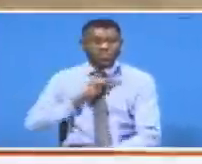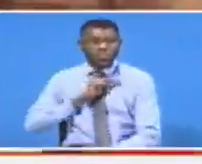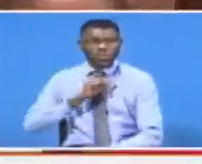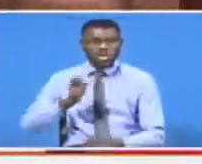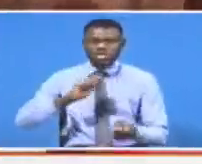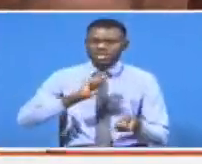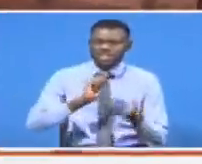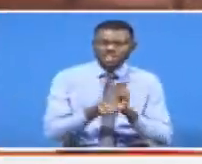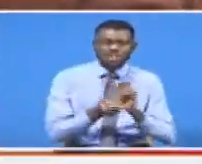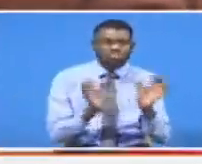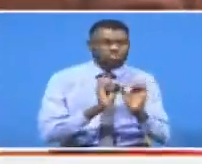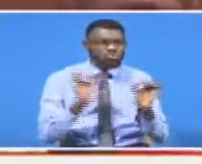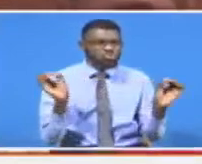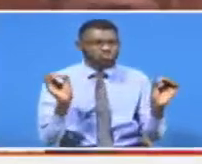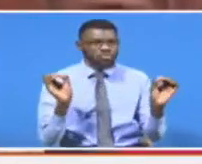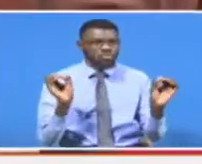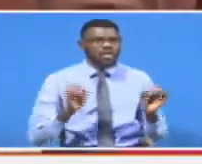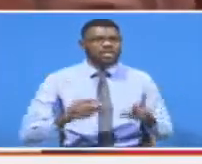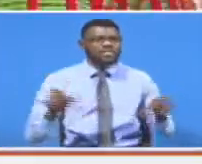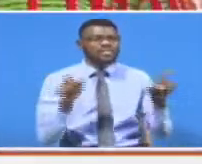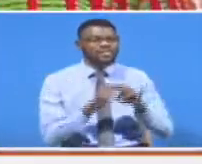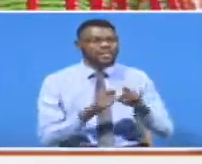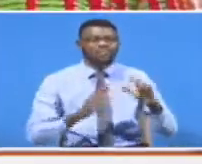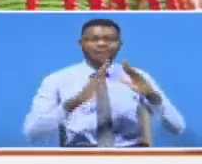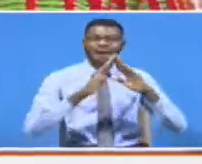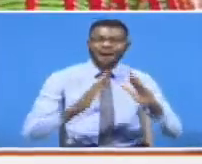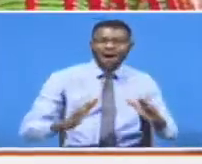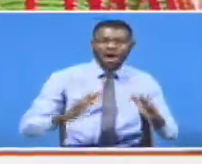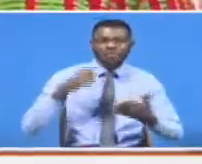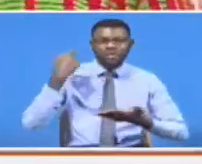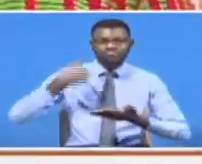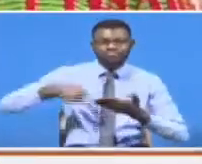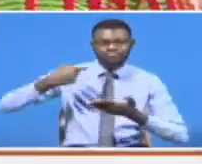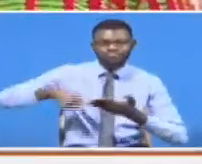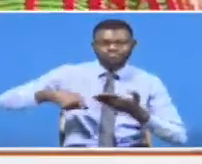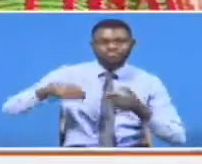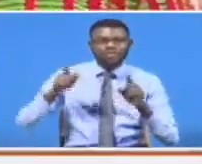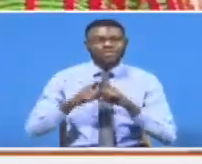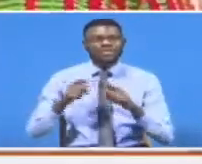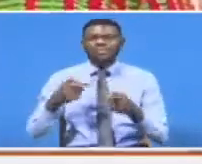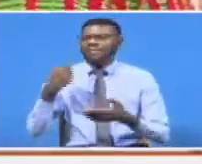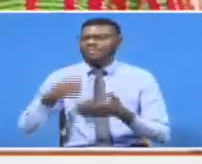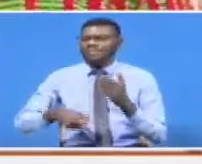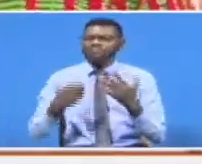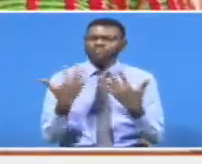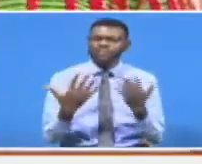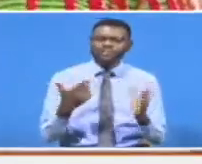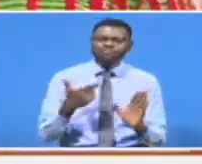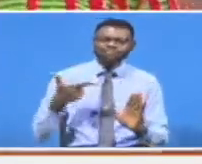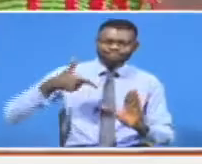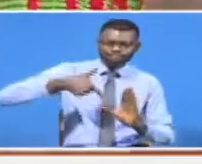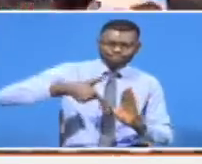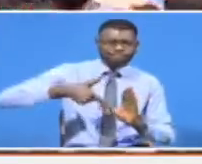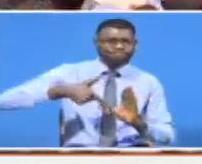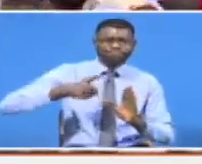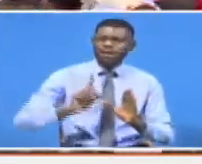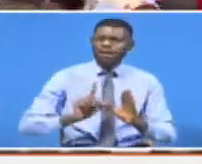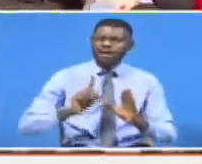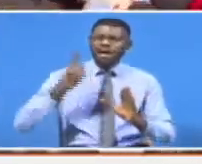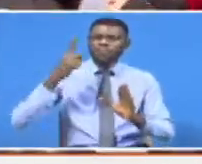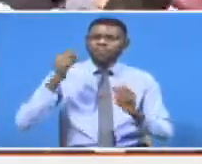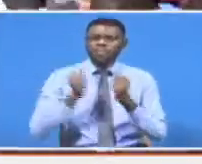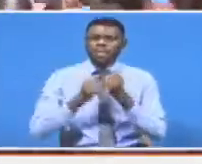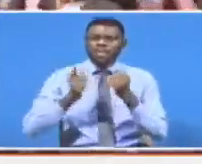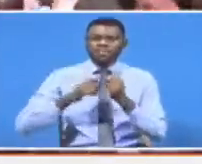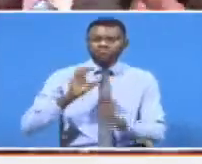mabadiliko yoyote, ikiwemo makato ya ujenzi wa nyumba na nyongeza ya ushuru wa bidhaa za mafuta hadi asilimia 16, kwa